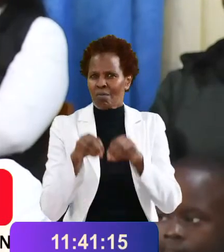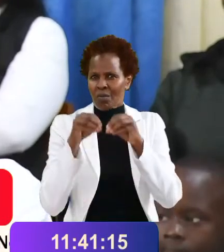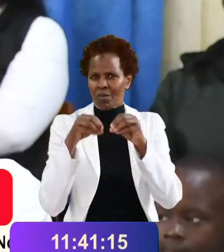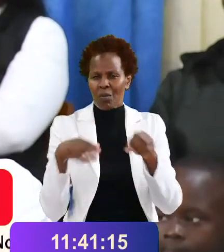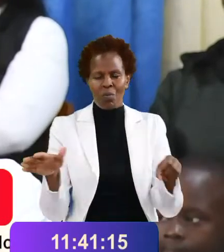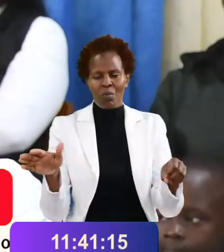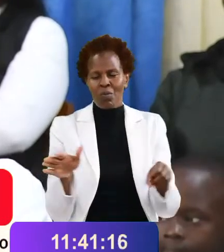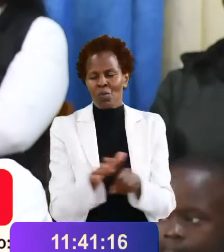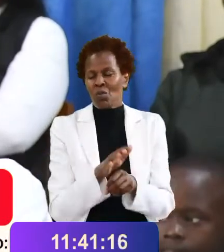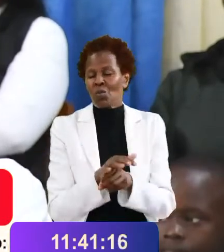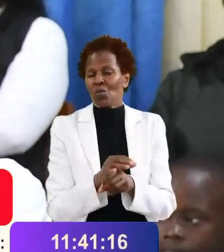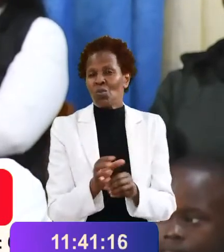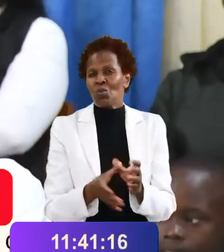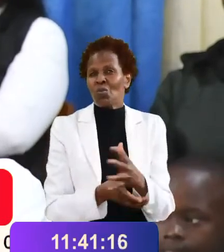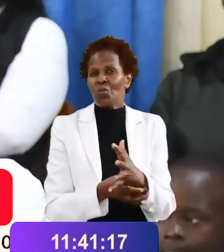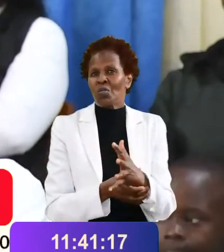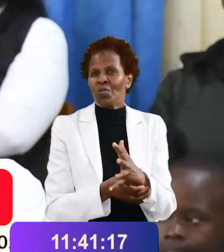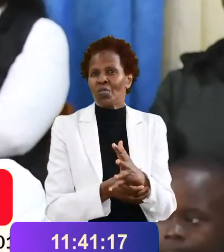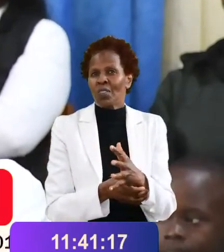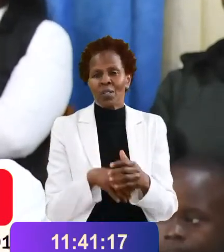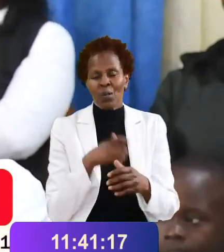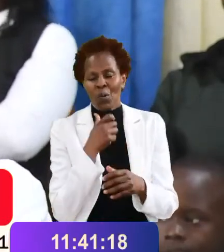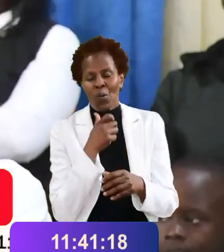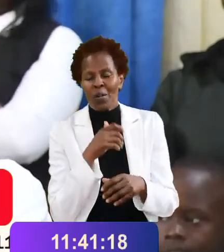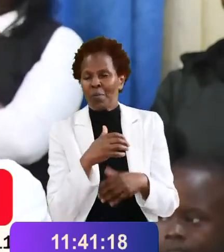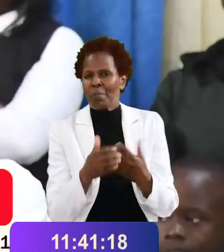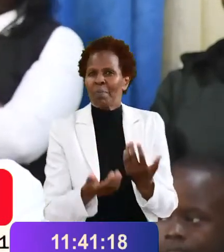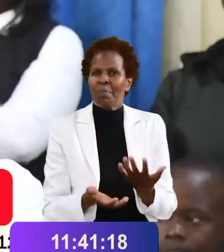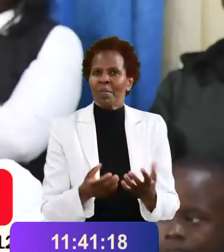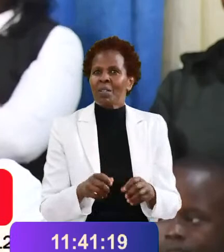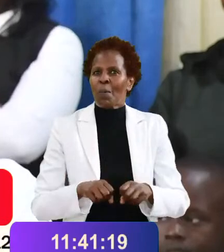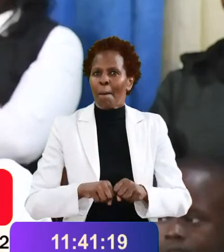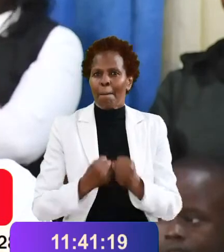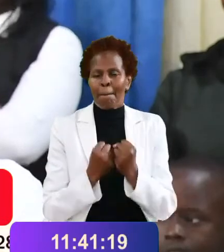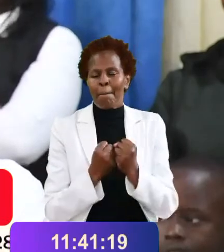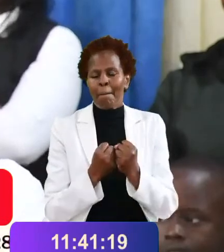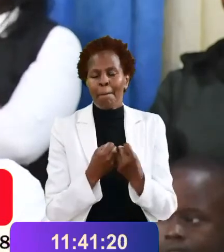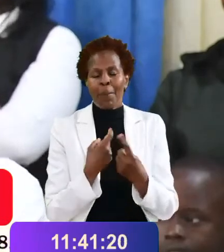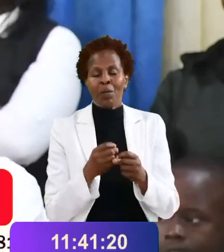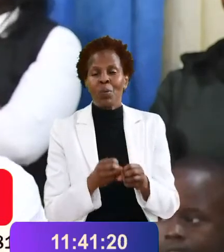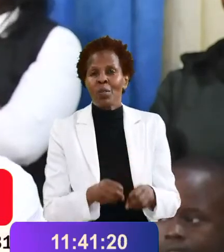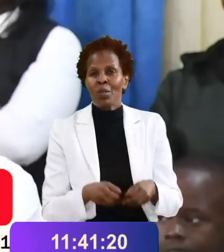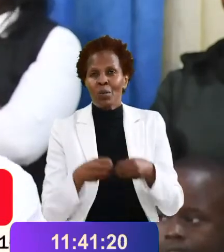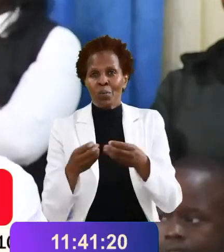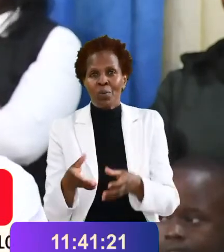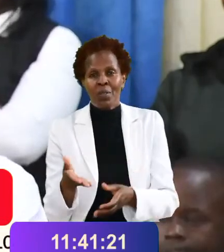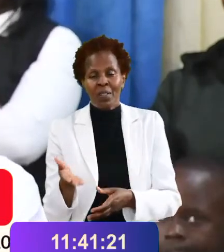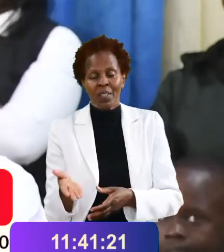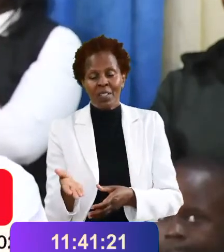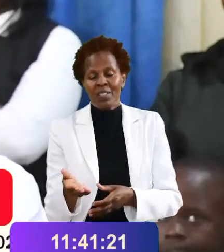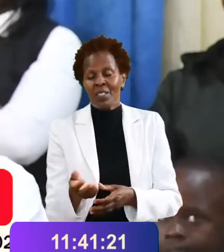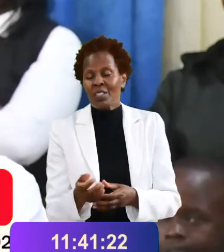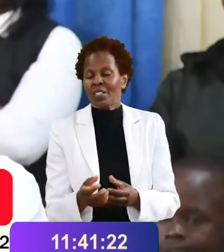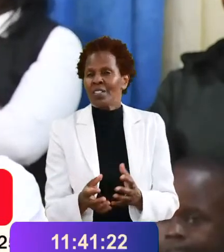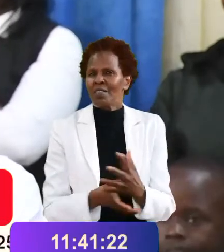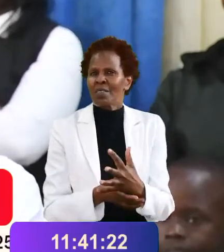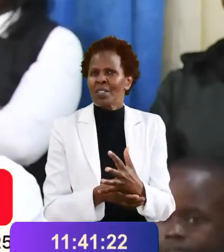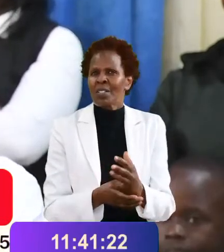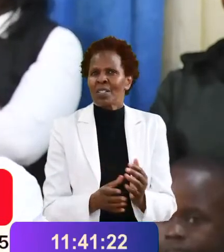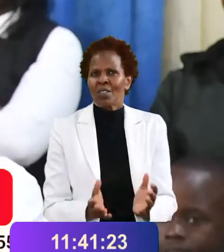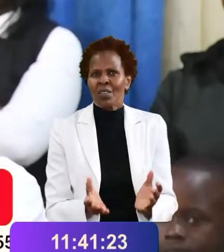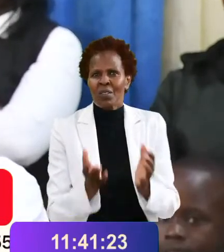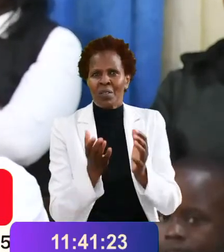na hakuamini. Na karibu nyavu ya pasuke, na alipoweka samaki kwenye merikebu,